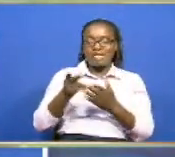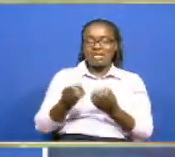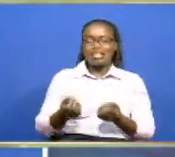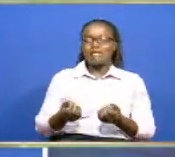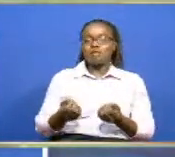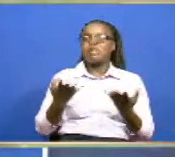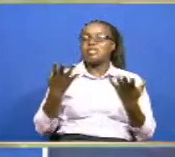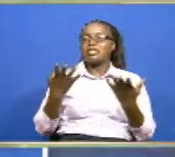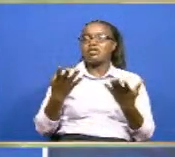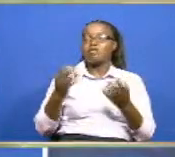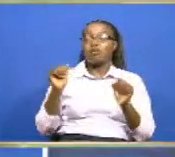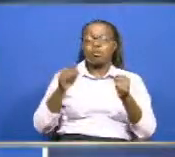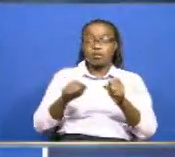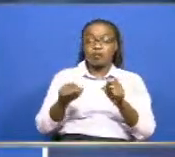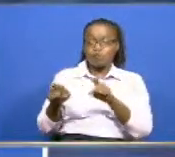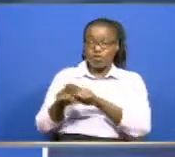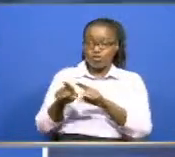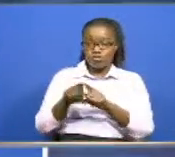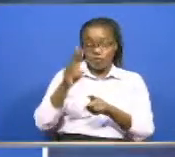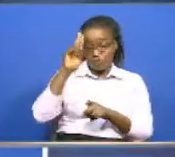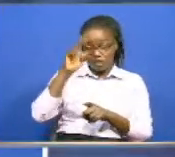huenda ikachangia.